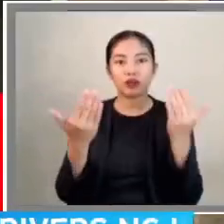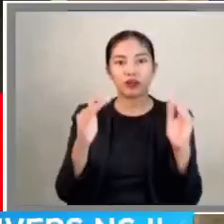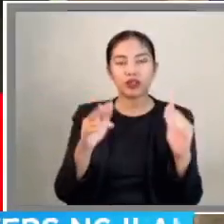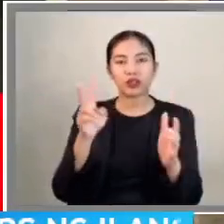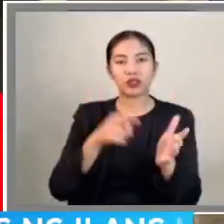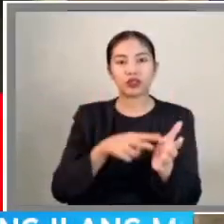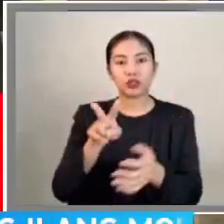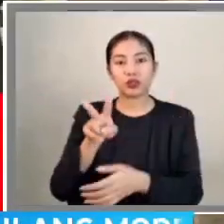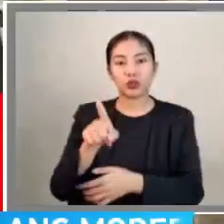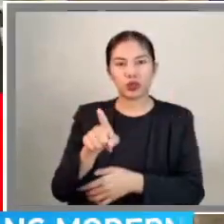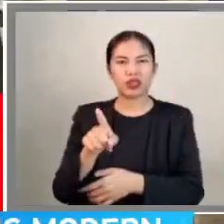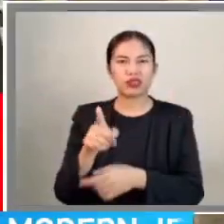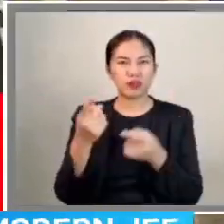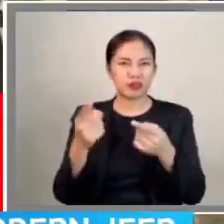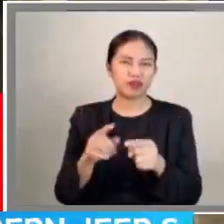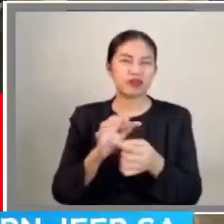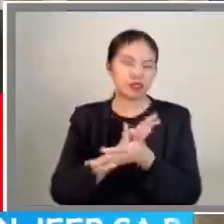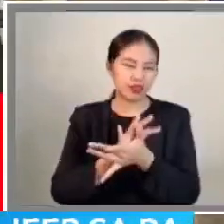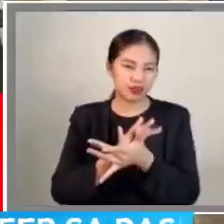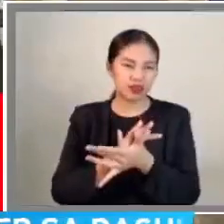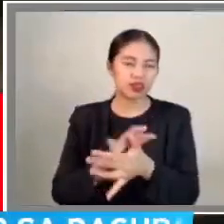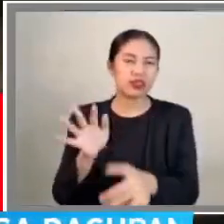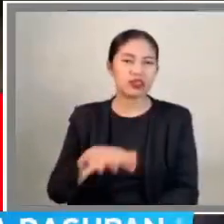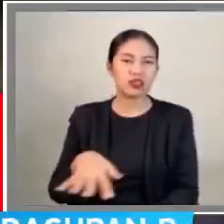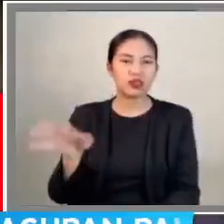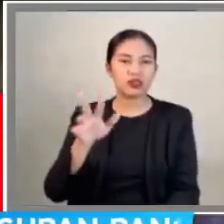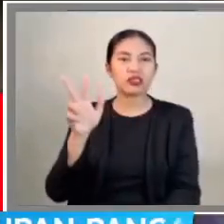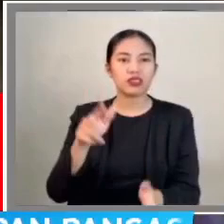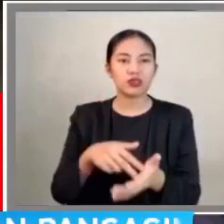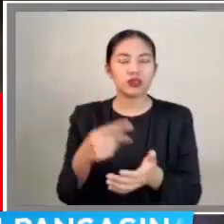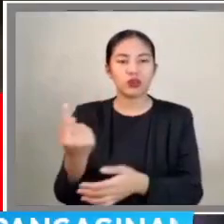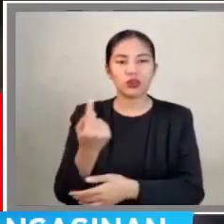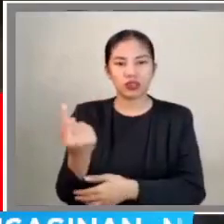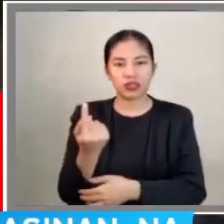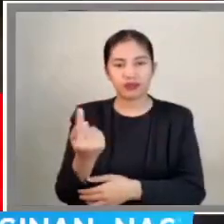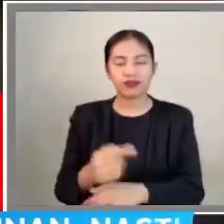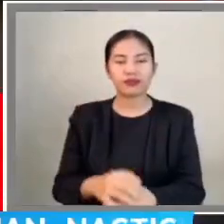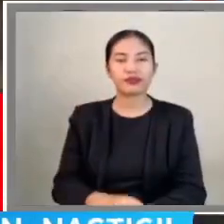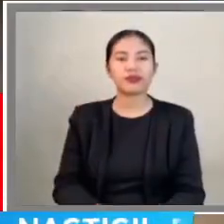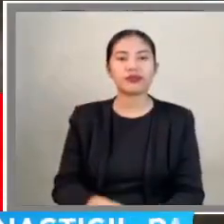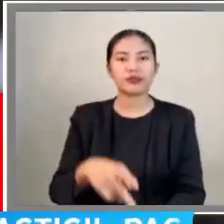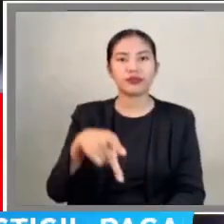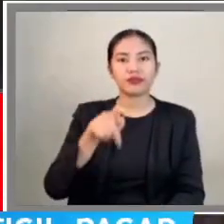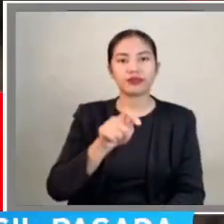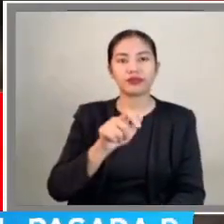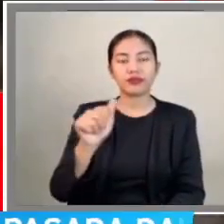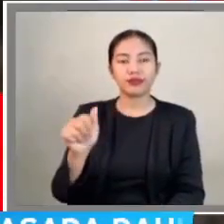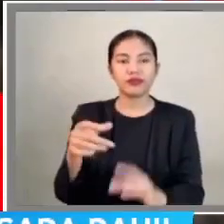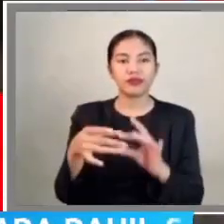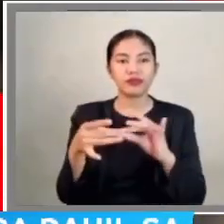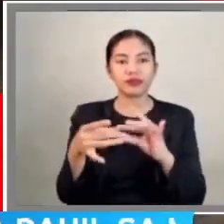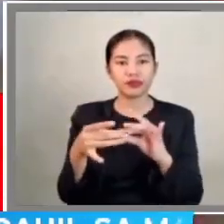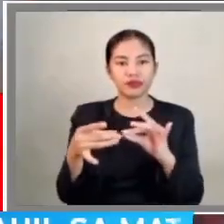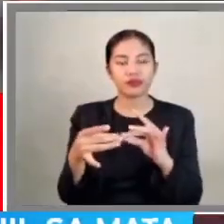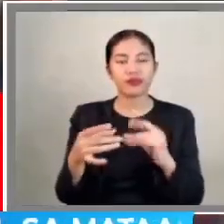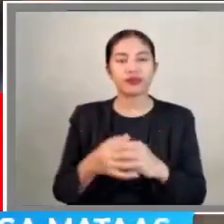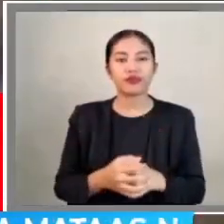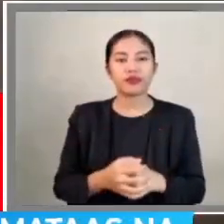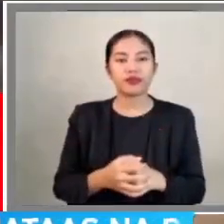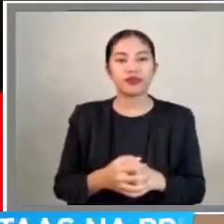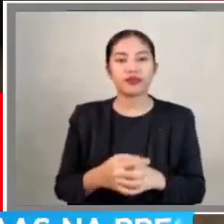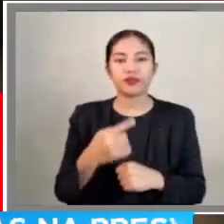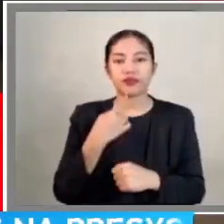ng pandemya na nasa higit 3,000 lamang ayon sa kaya PTAA Chairperson Michelle Taylan. Sabi naman ni Yusek Mayra Paz